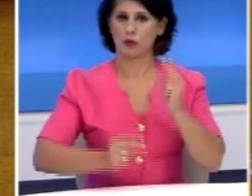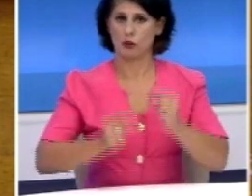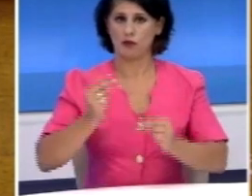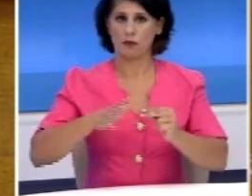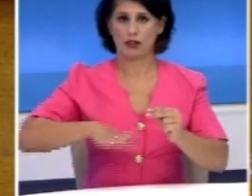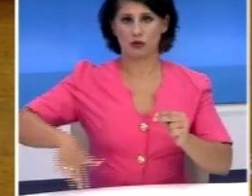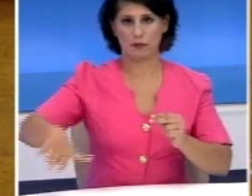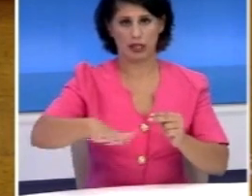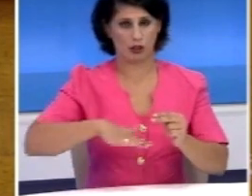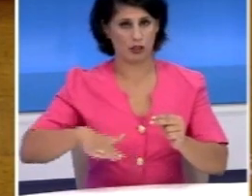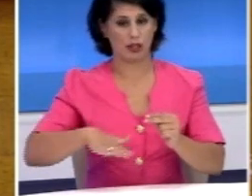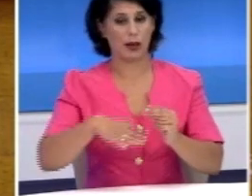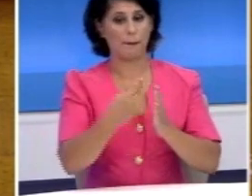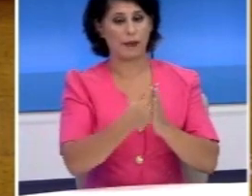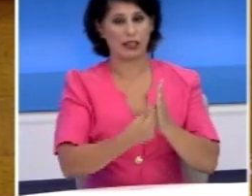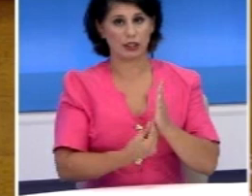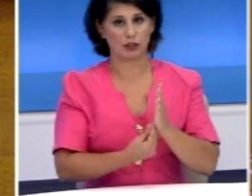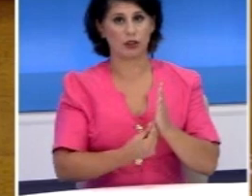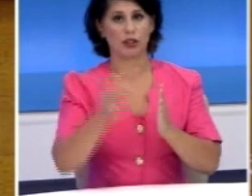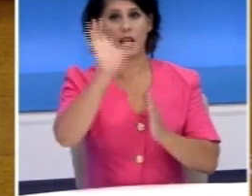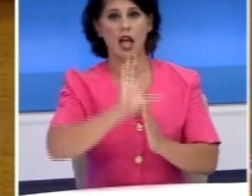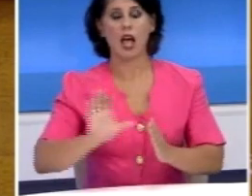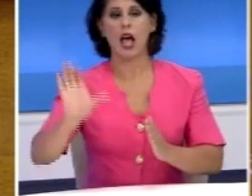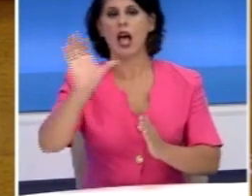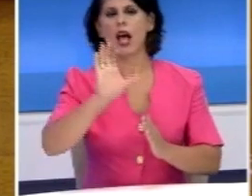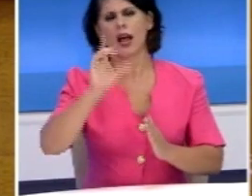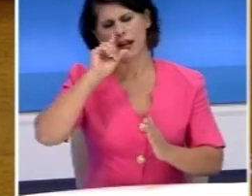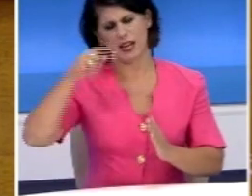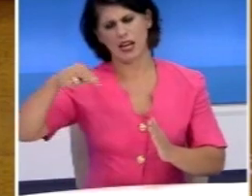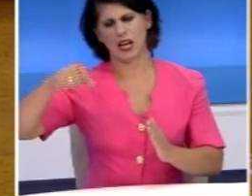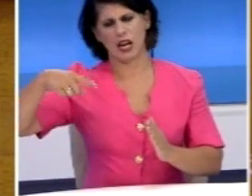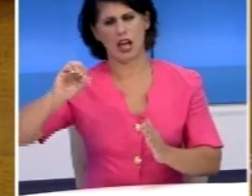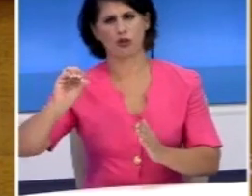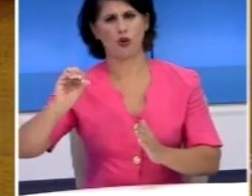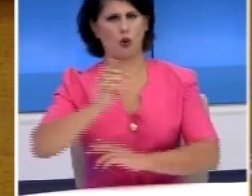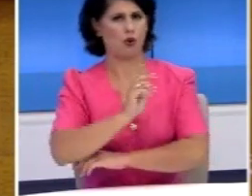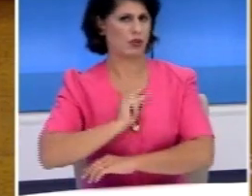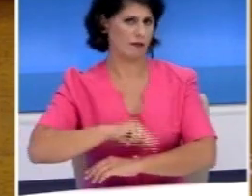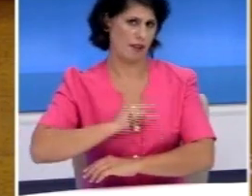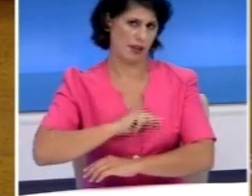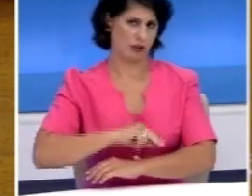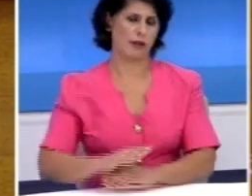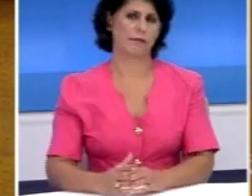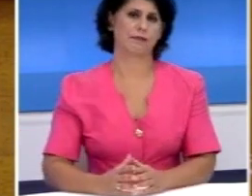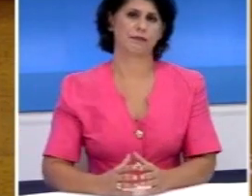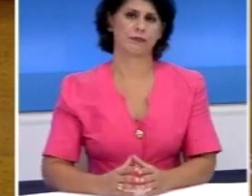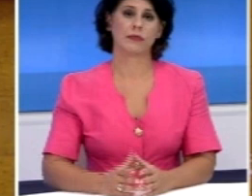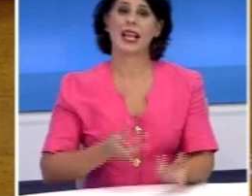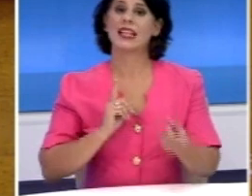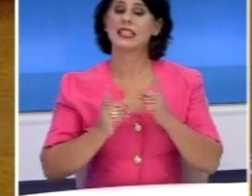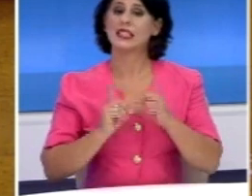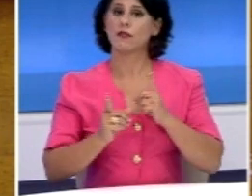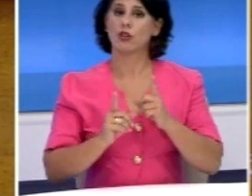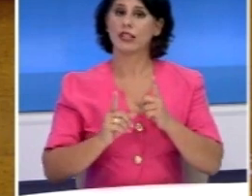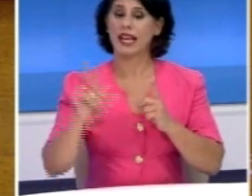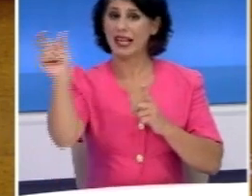στην περιοχή με κριτήριο τα ευρωατλαντικά συμφέροντα. Οι συμφωνίες σας με την Ιταλία